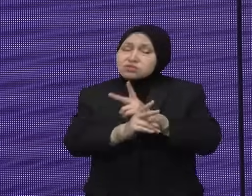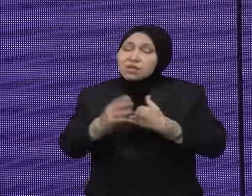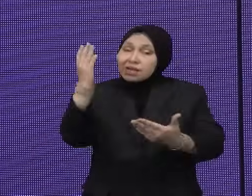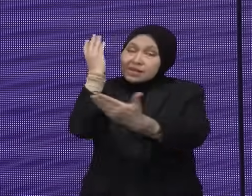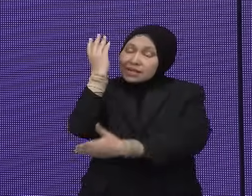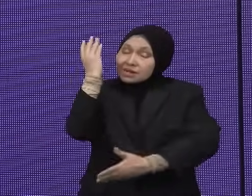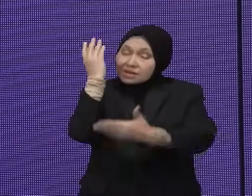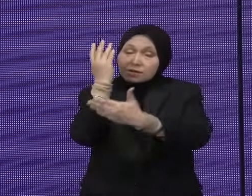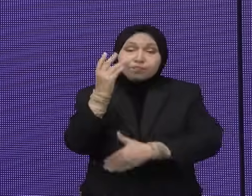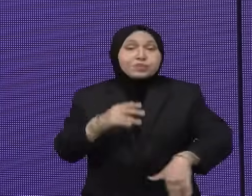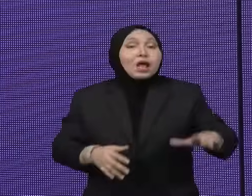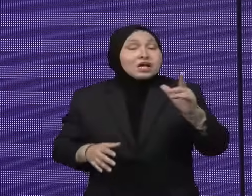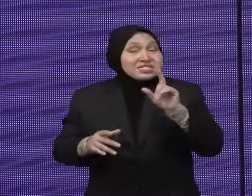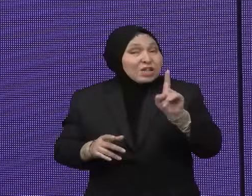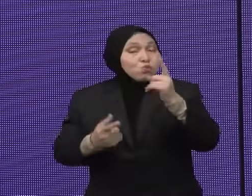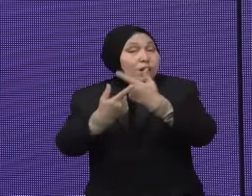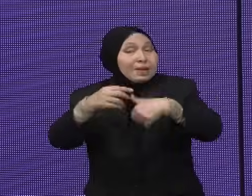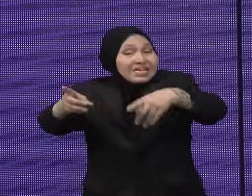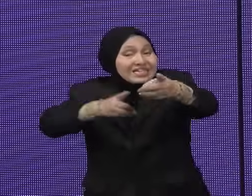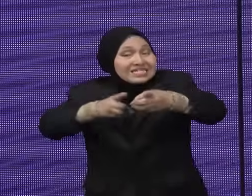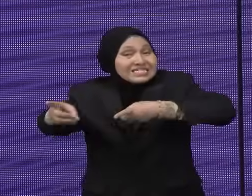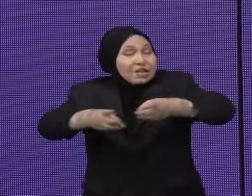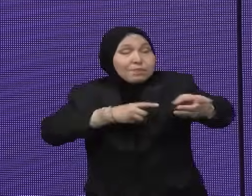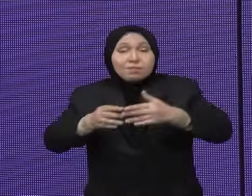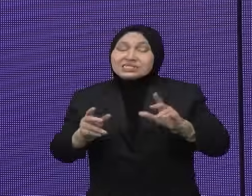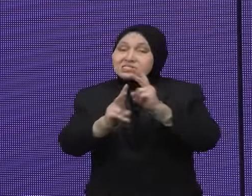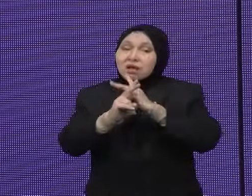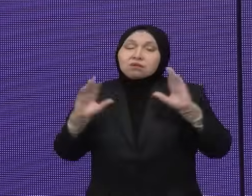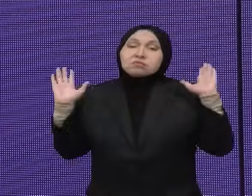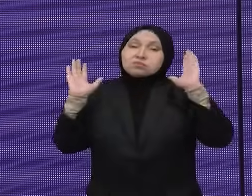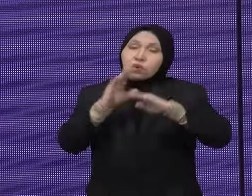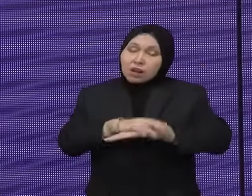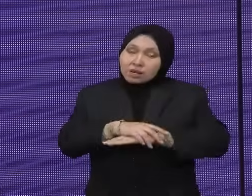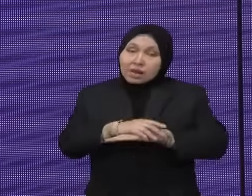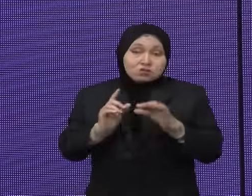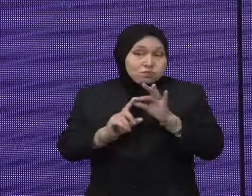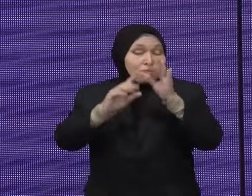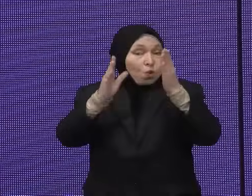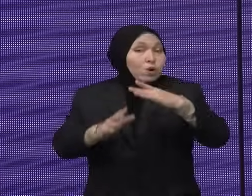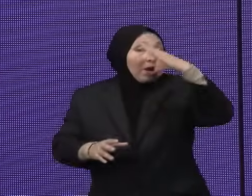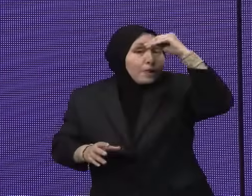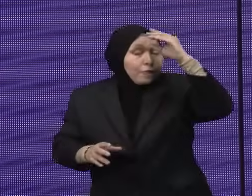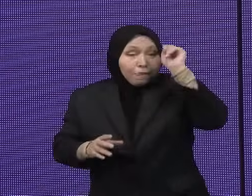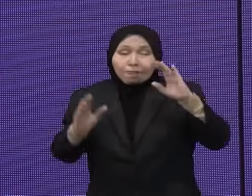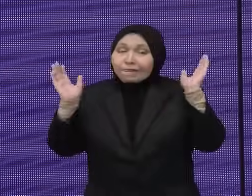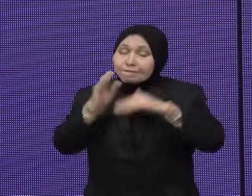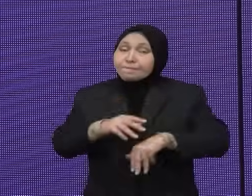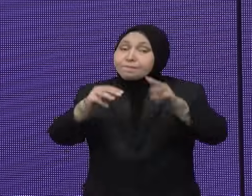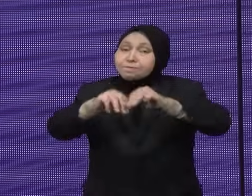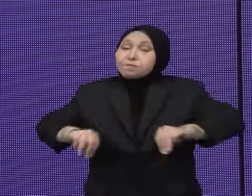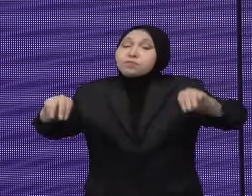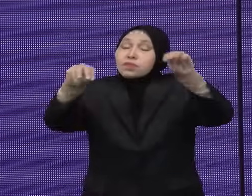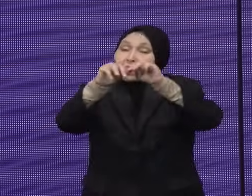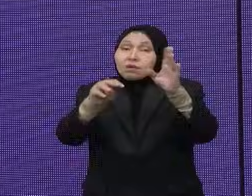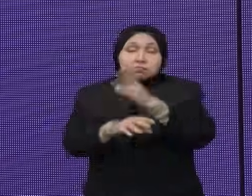menjaga negara kita. Salah satu disiplin pentingnya adalah menjaga solat kita Ustaz. Ya, terutama orang lelaki, mengapa orang lelaki kena sembahyang dekat masjid